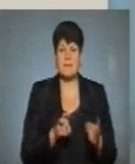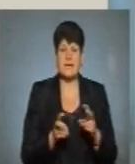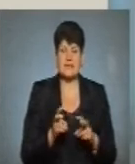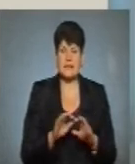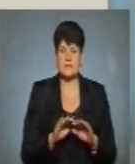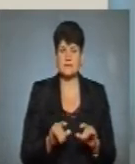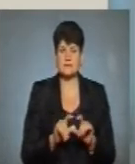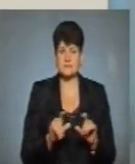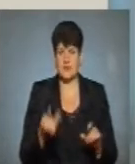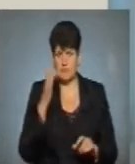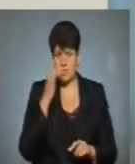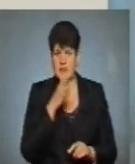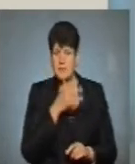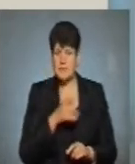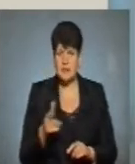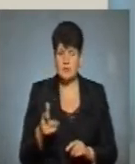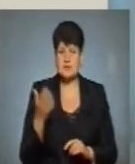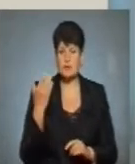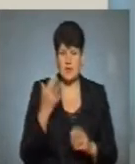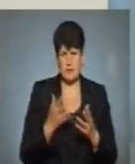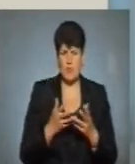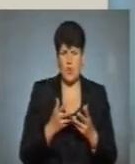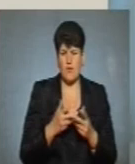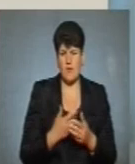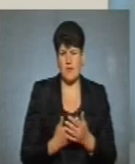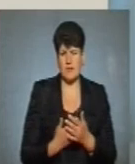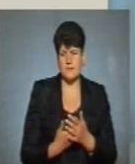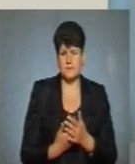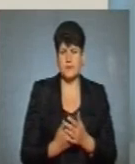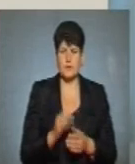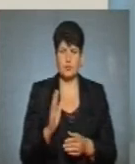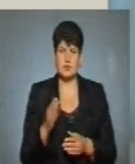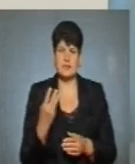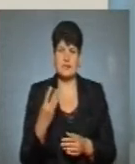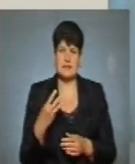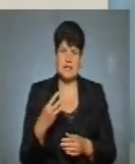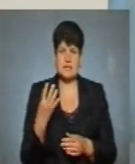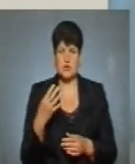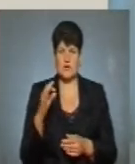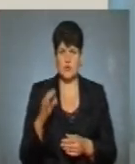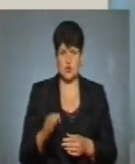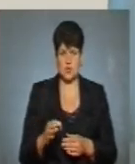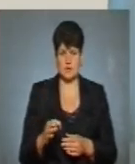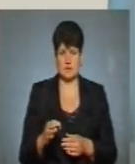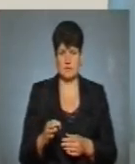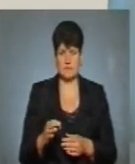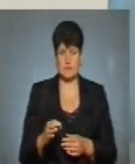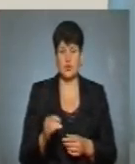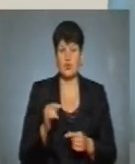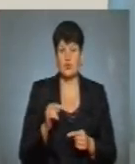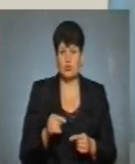на літній період. І за попередніми підрахунками їх буде десь 30-40%. Тому,